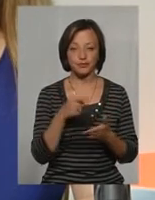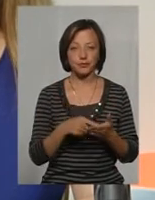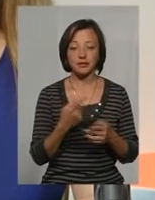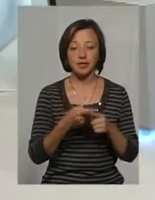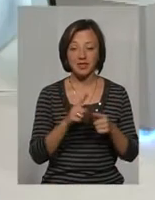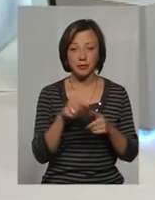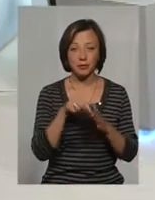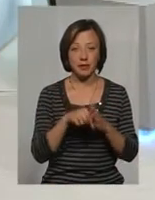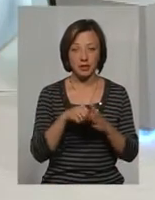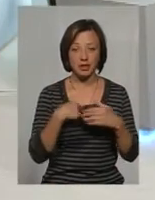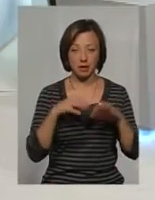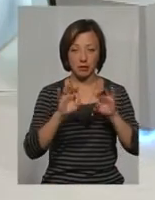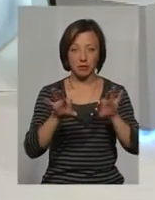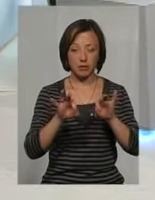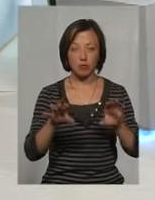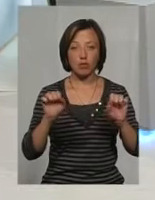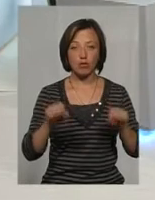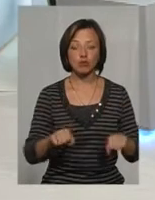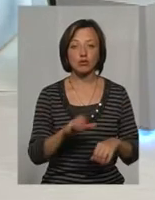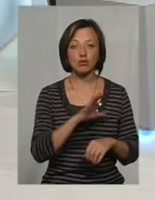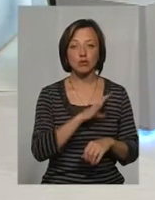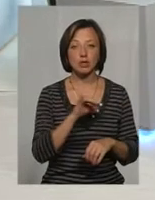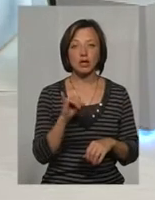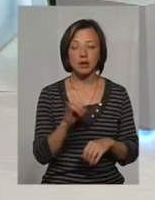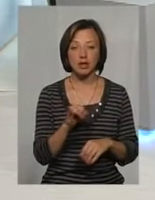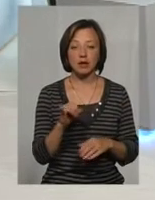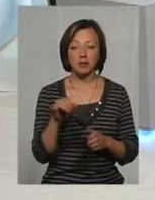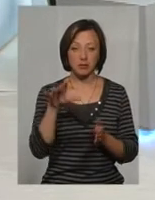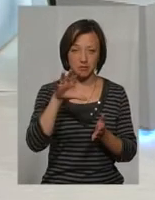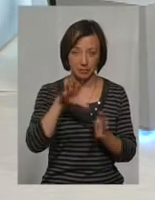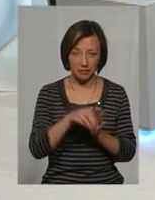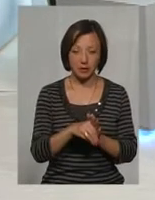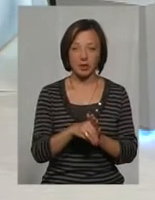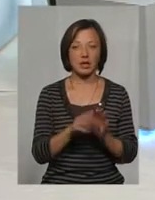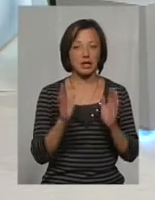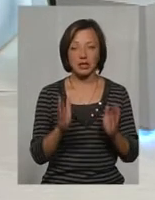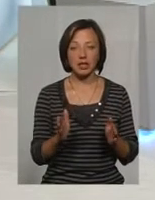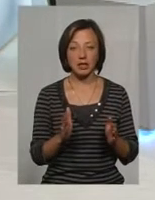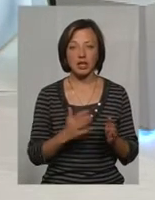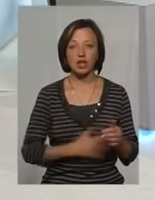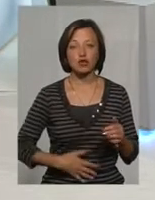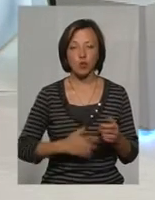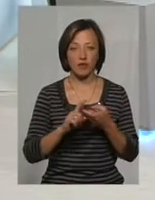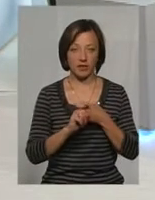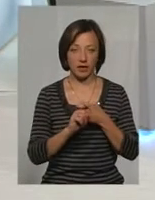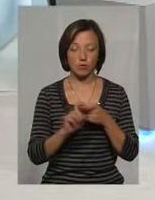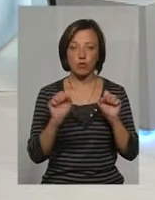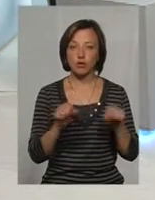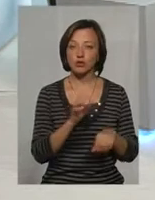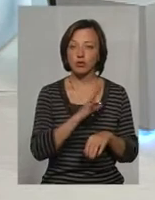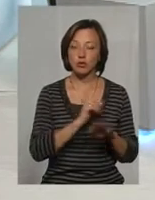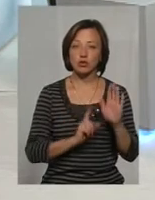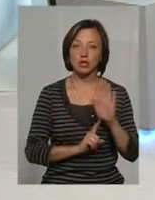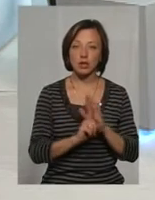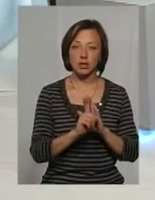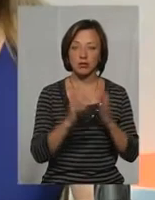ці признаки, які я перечислила, вони можуть бути і присущі не тільки притаманні для кишкової інфекції. Вони можуть